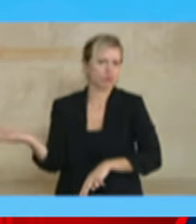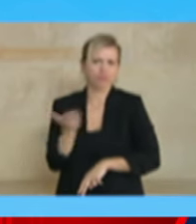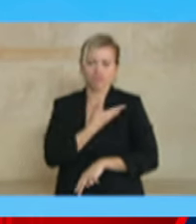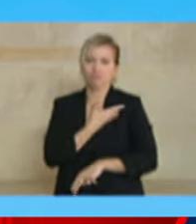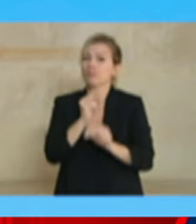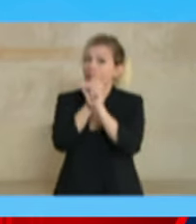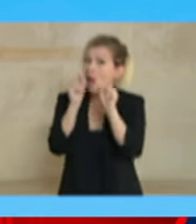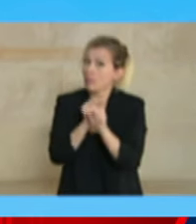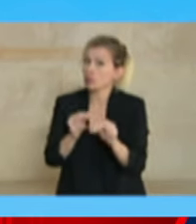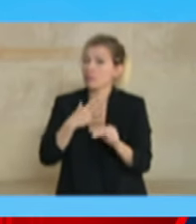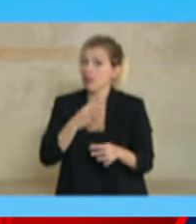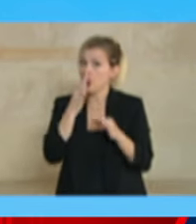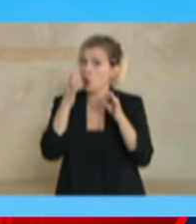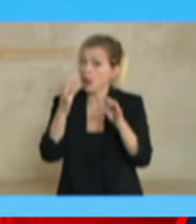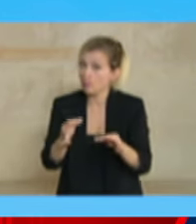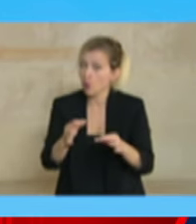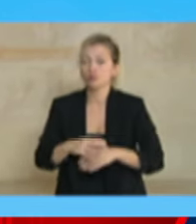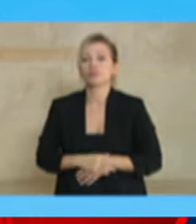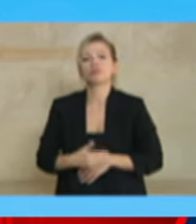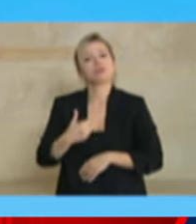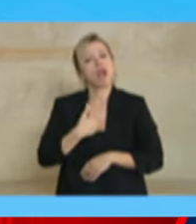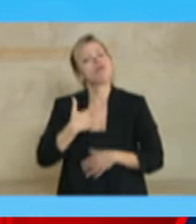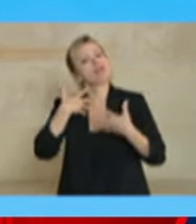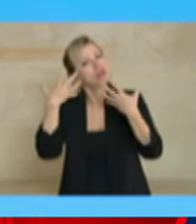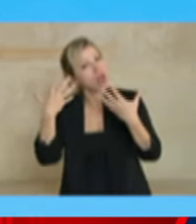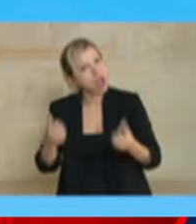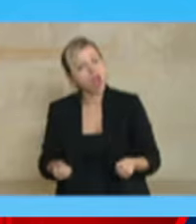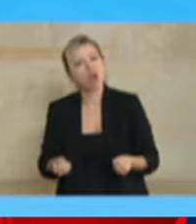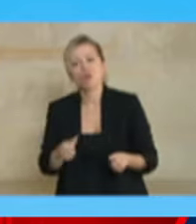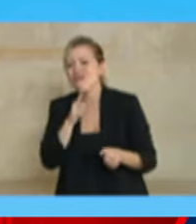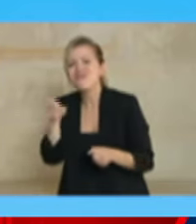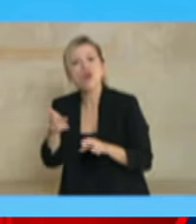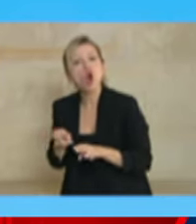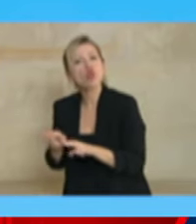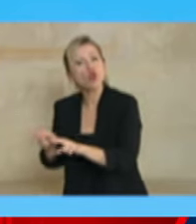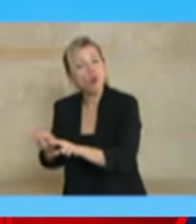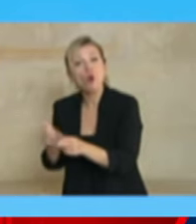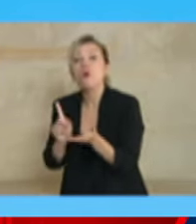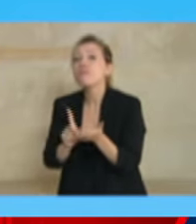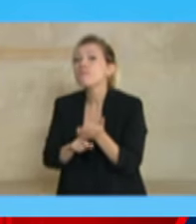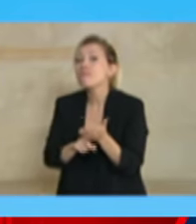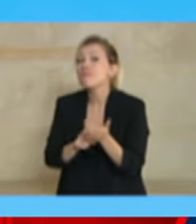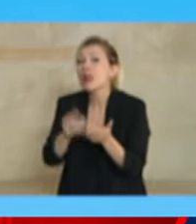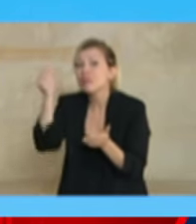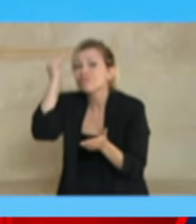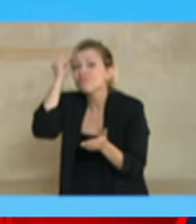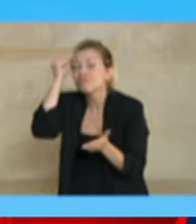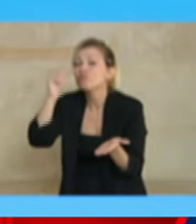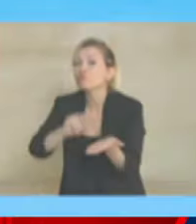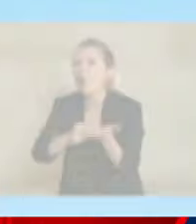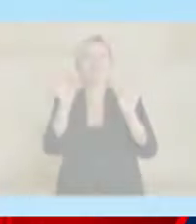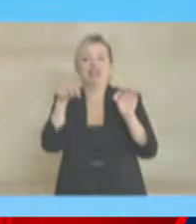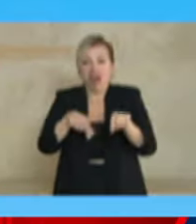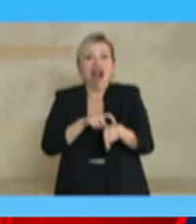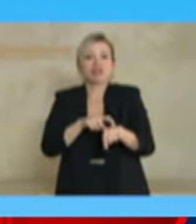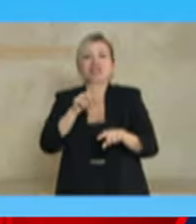τη σημασία της έναρξης του θεσμού του ψηφιακού φροντιστηρίου από τον ερχόμενο Σεπτέμβριο, κάνοντας ιδιαίτερη αναφορά σε ακριτικές και απομονωμένες